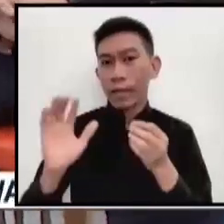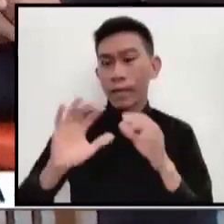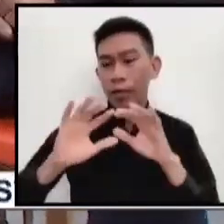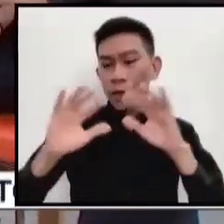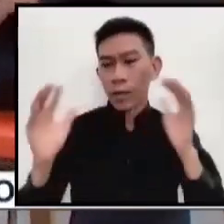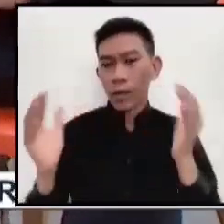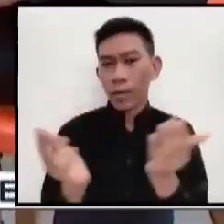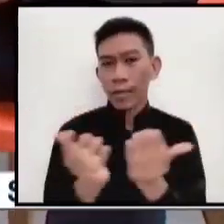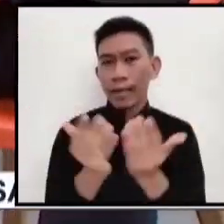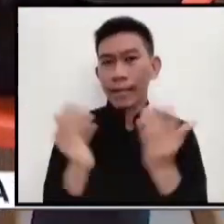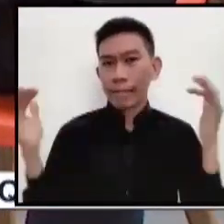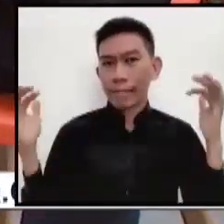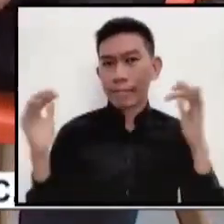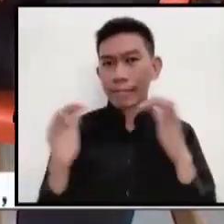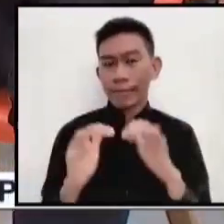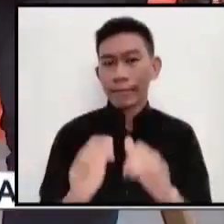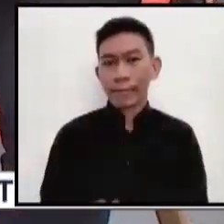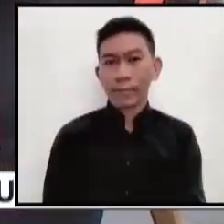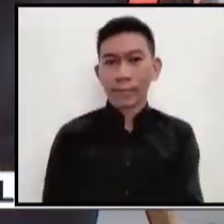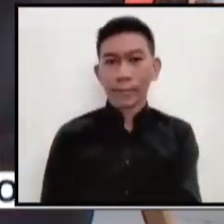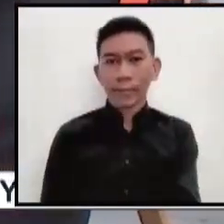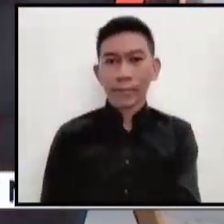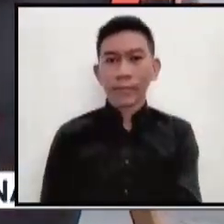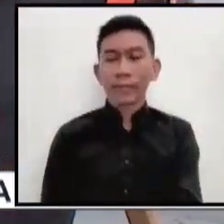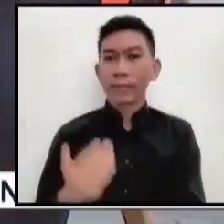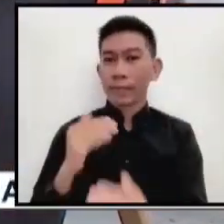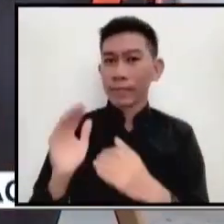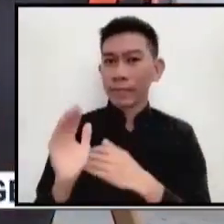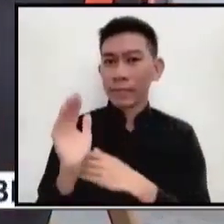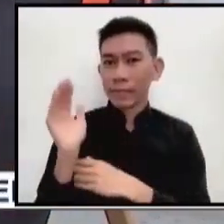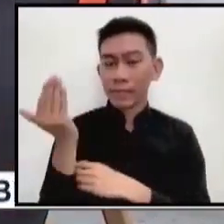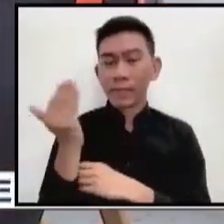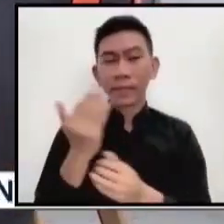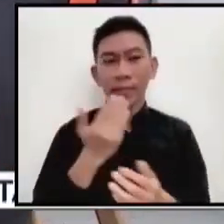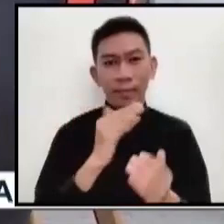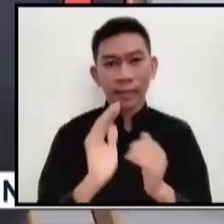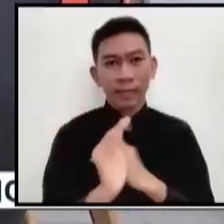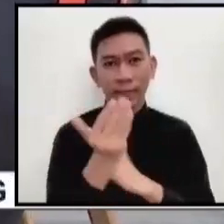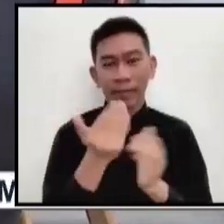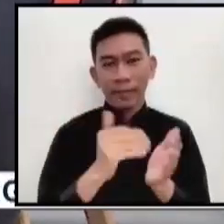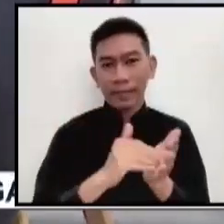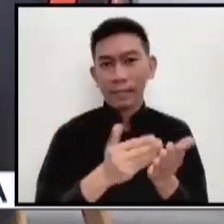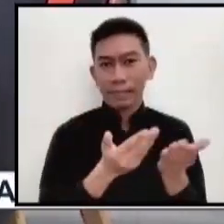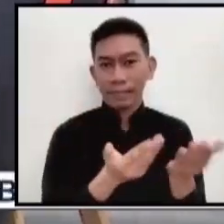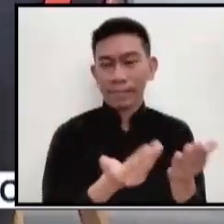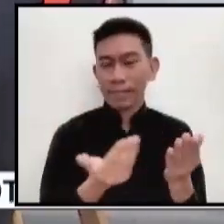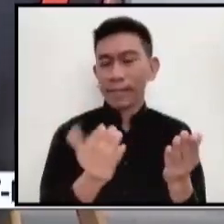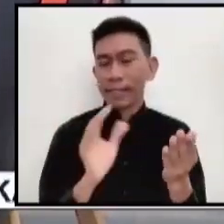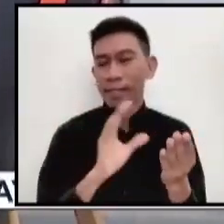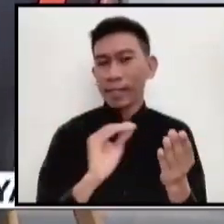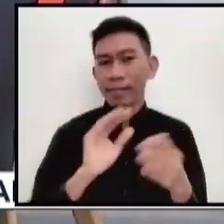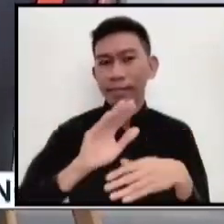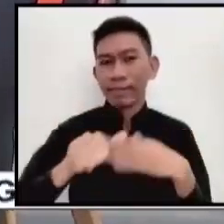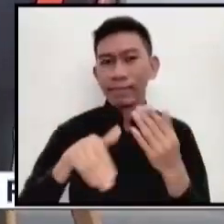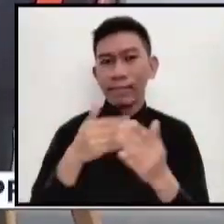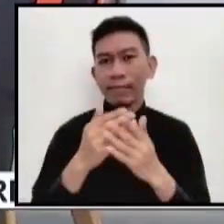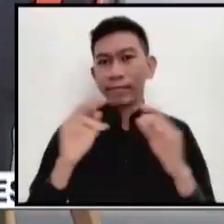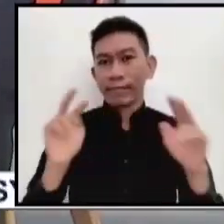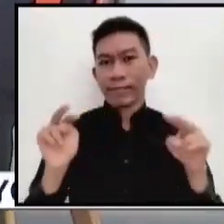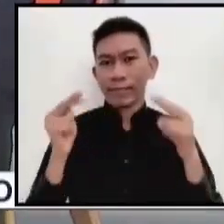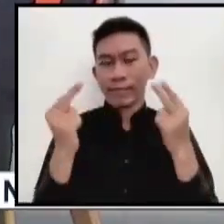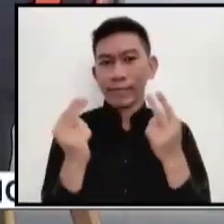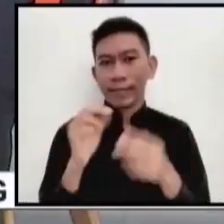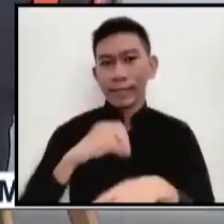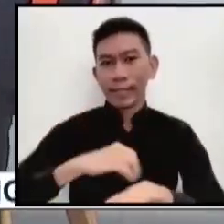RSP, Bishop. Good morning once again to you, Audrey, at sa mga taga-subaybay ng Rise and Shine Pilipinas. It's great